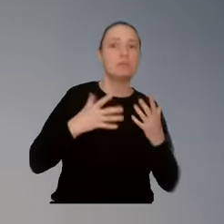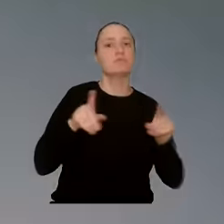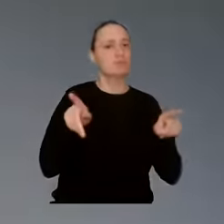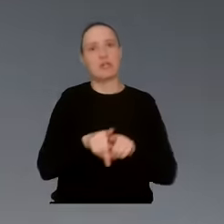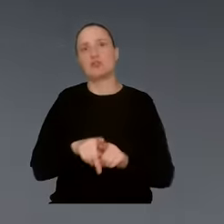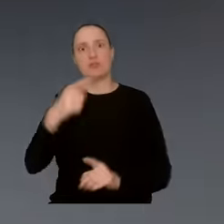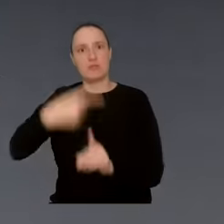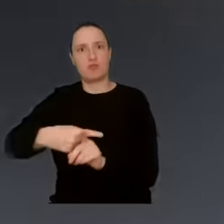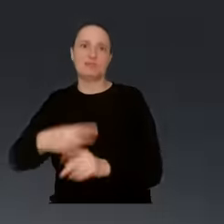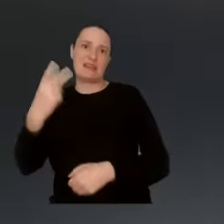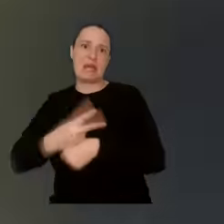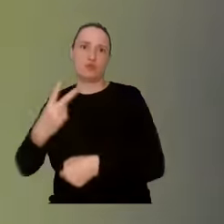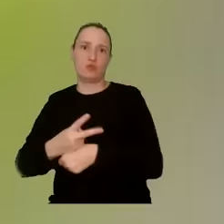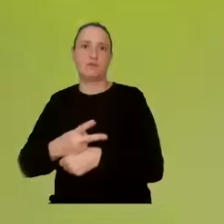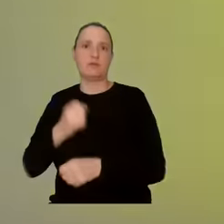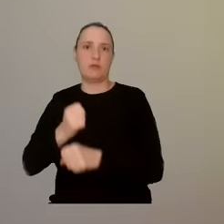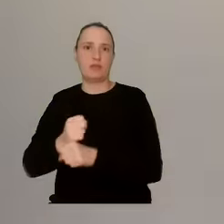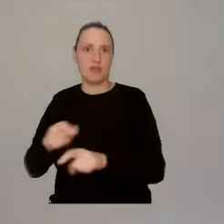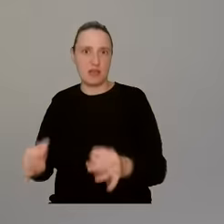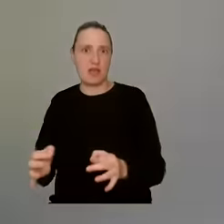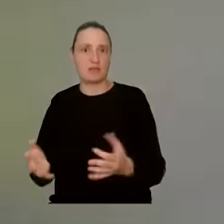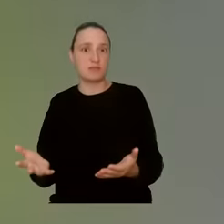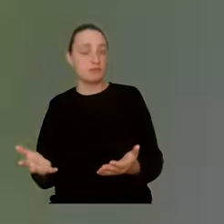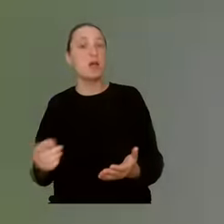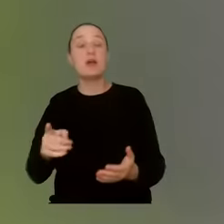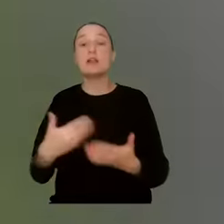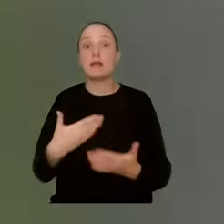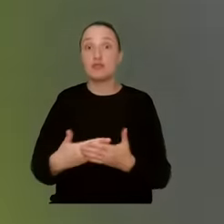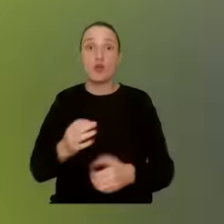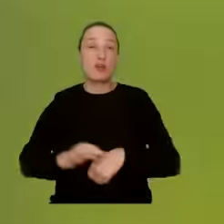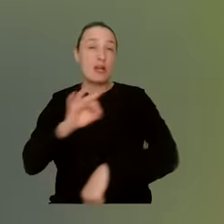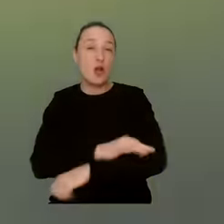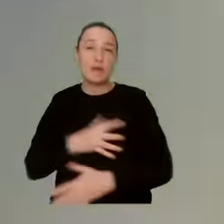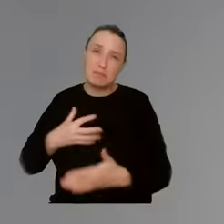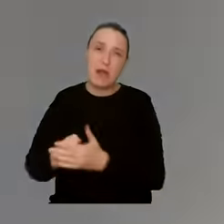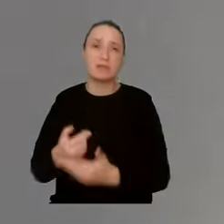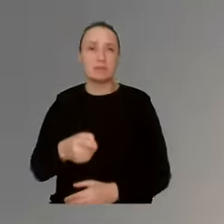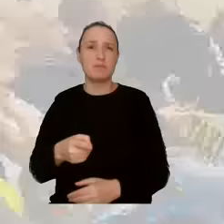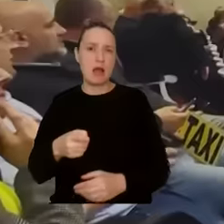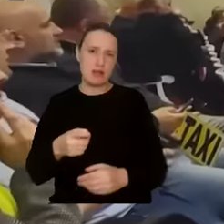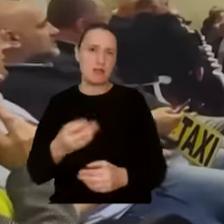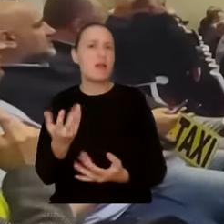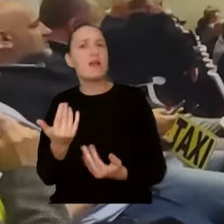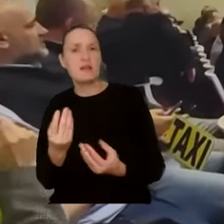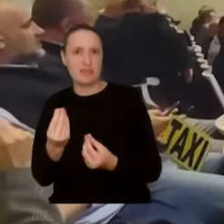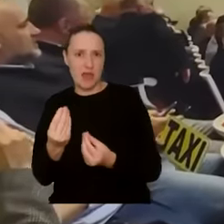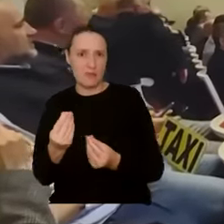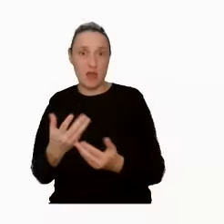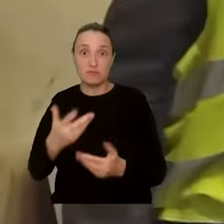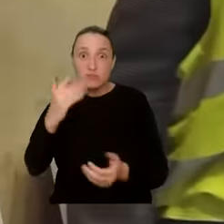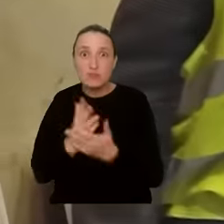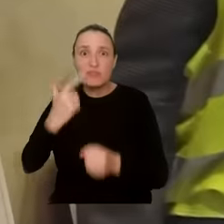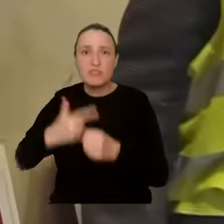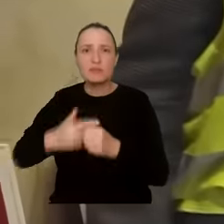taksówkarze. Żądają oni m.in. podwyższenia stawek maksymalnych za przejechane kilometry, które nie były zmieniane od 22 lat. Rada Warszawy na